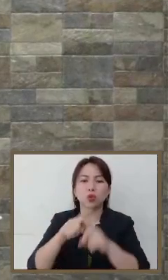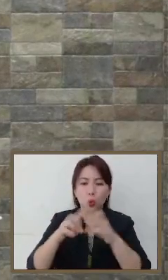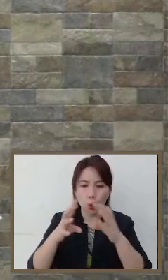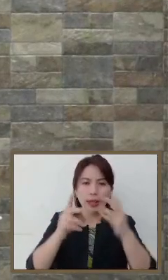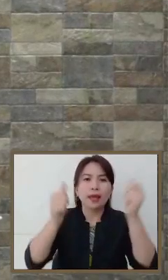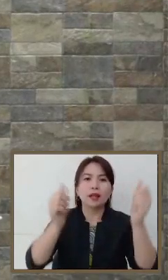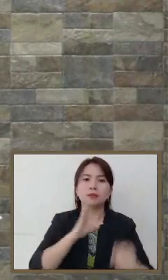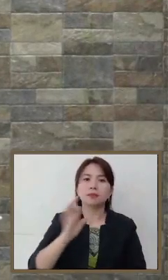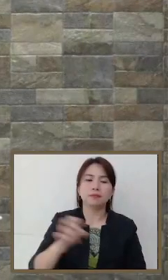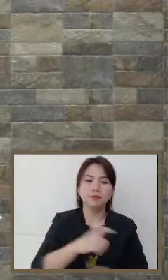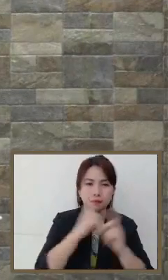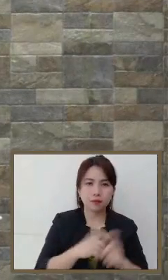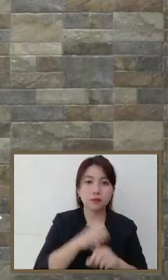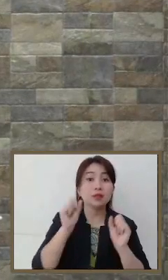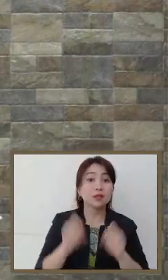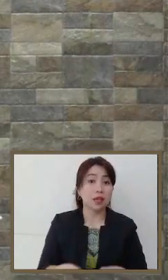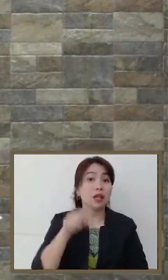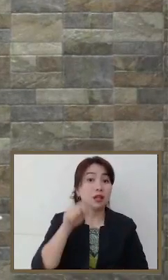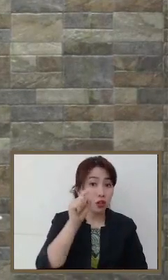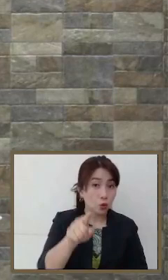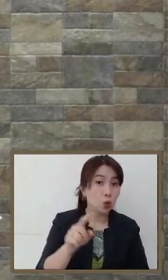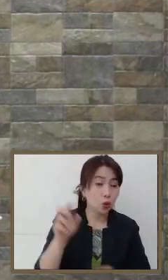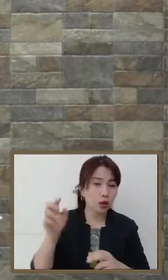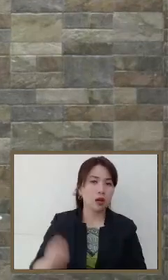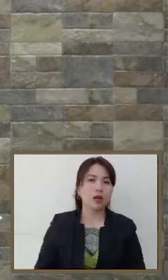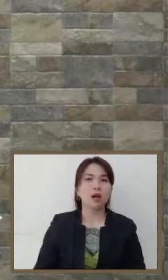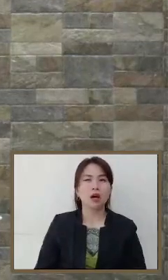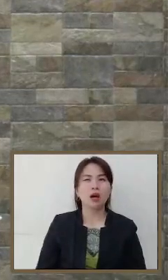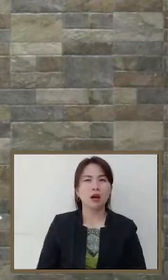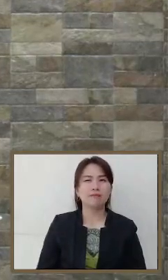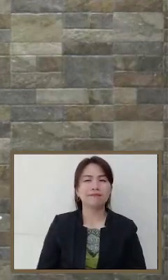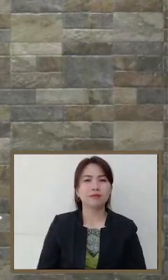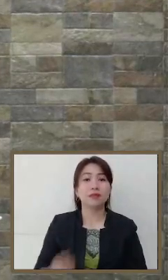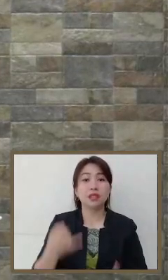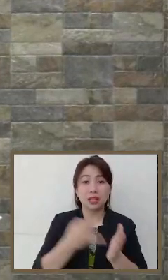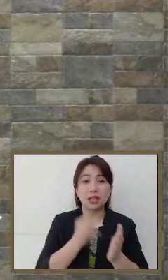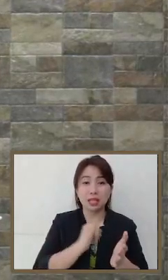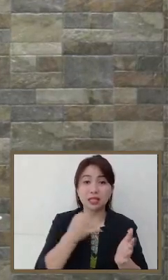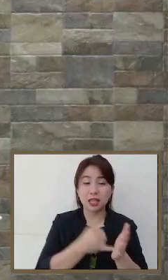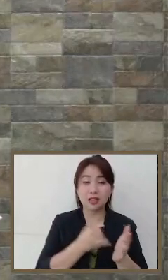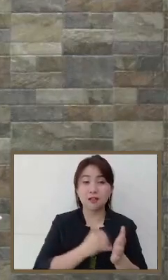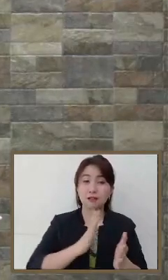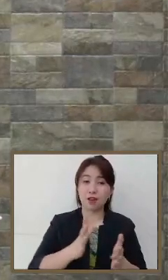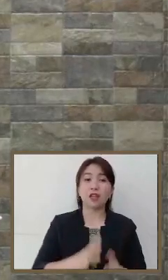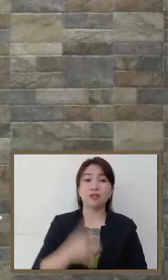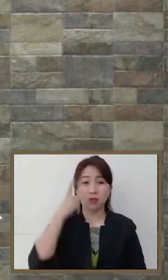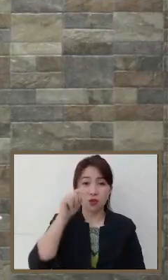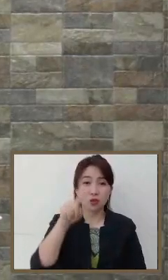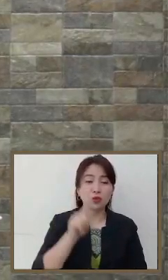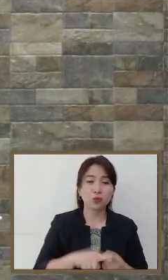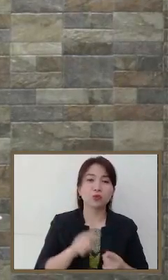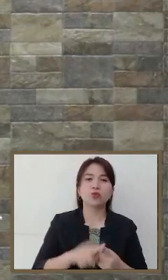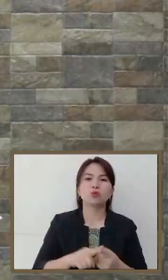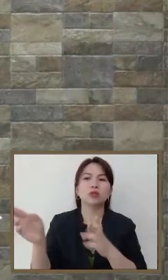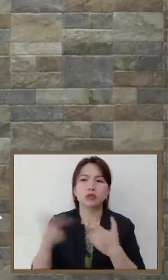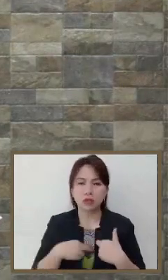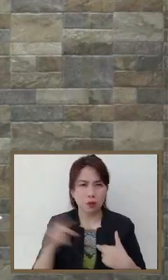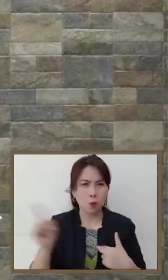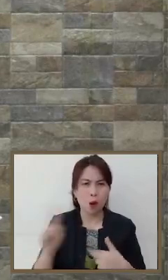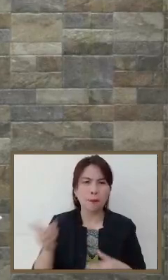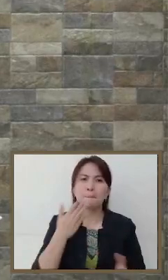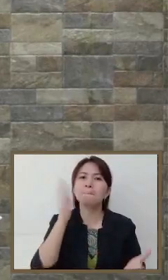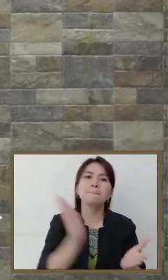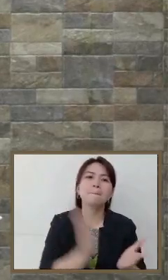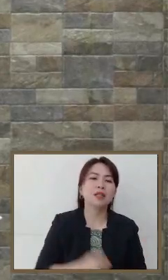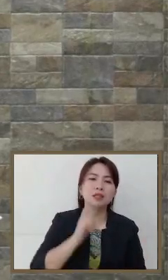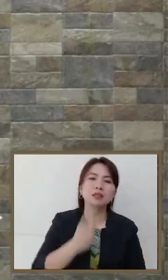mga tao mismong yung sarili mo pa lang Sabi nga ni Pastor Hindi mo na kailangan condem ang sino man nagkasala yung sarili niya pa